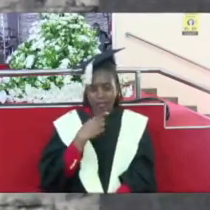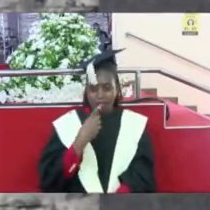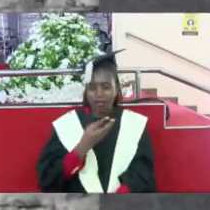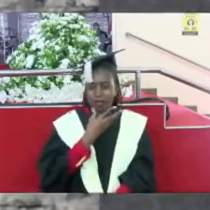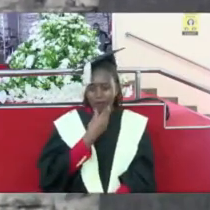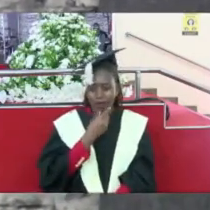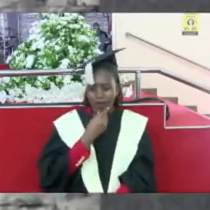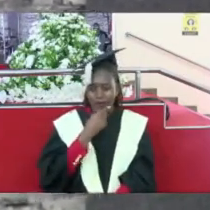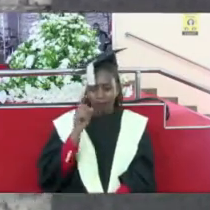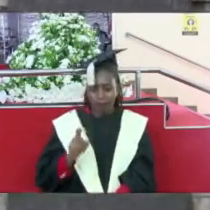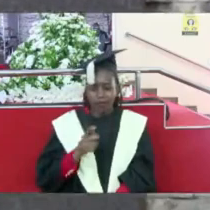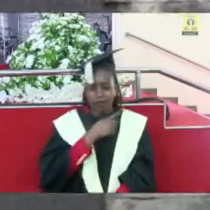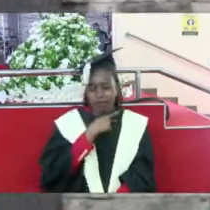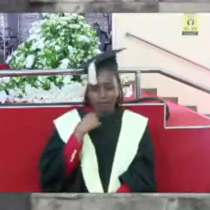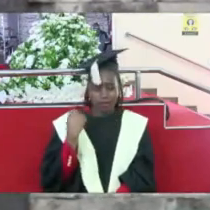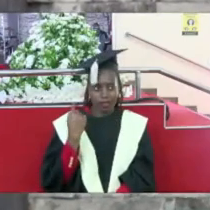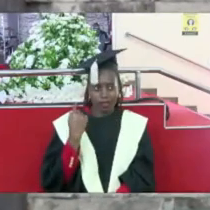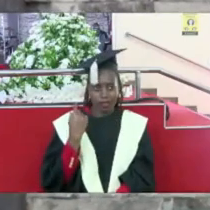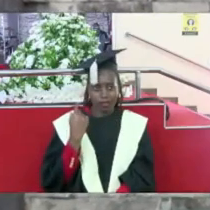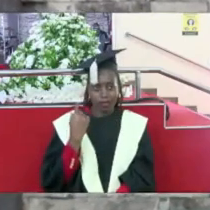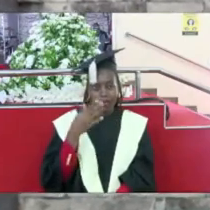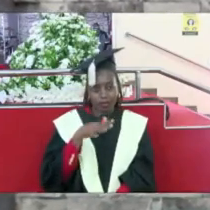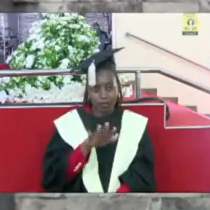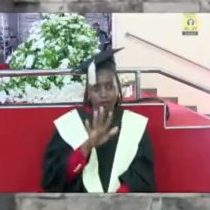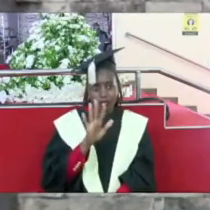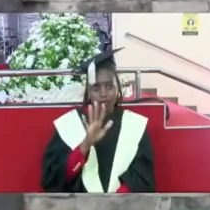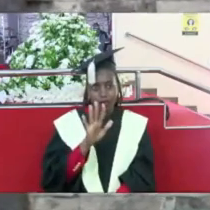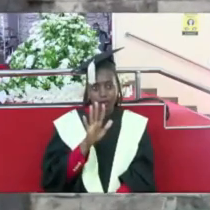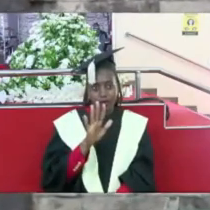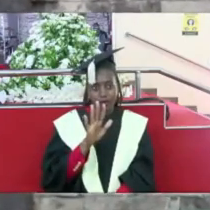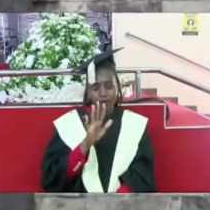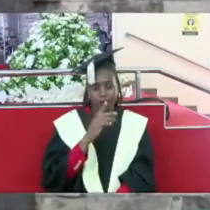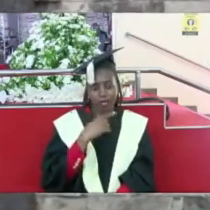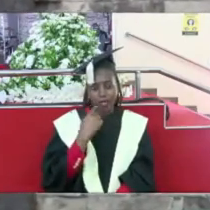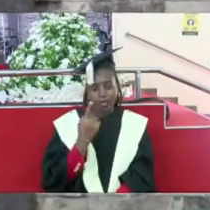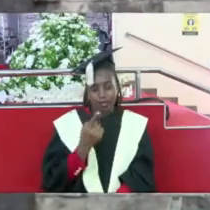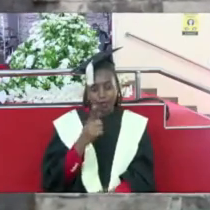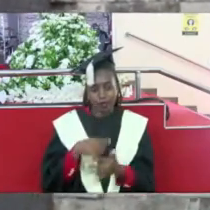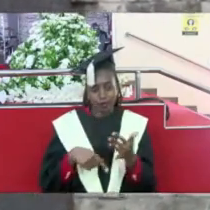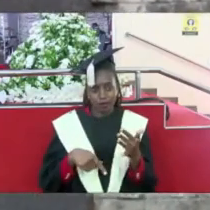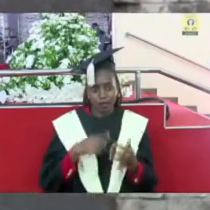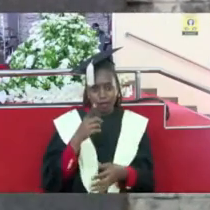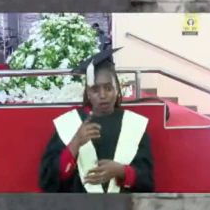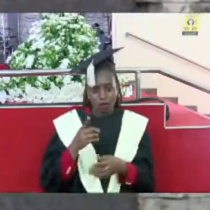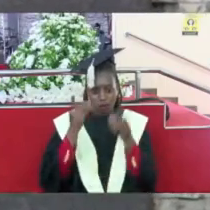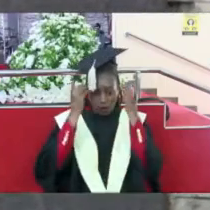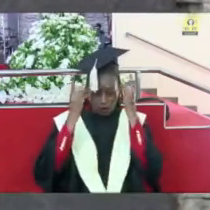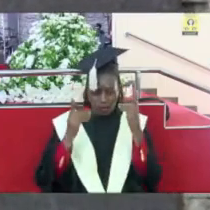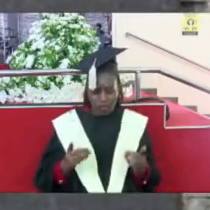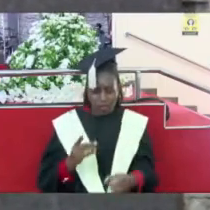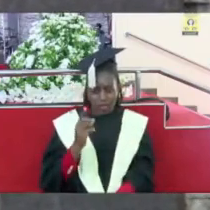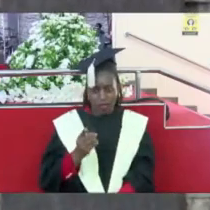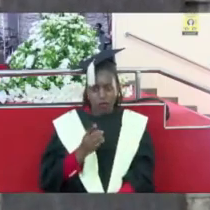yako. It is yours. Akamwambia. He told him, wewe umeamua akufe, Mungu anasema